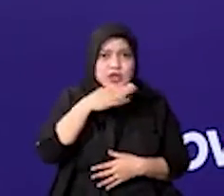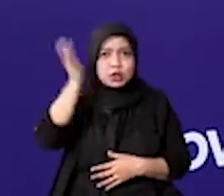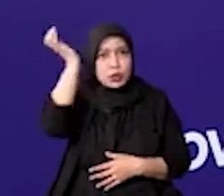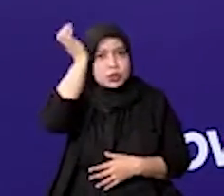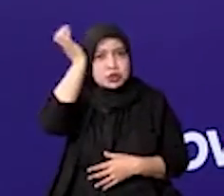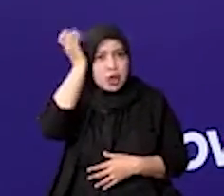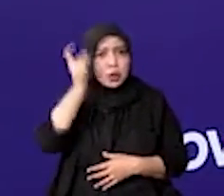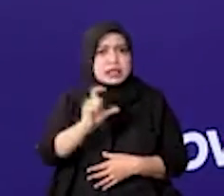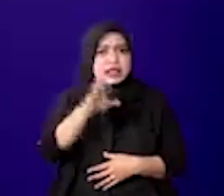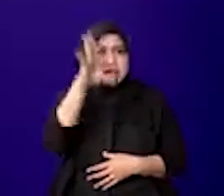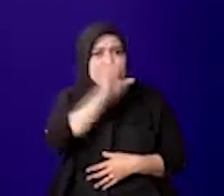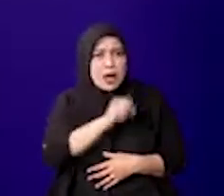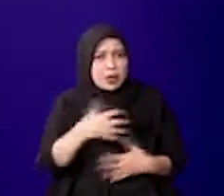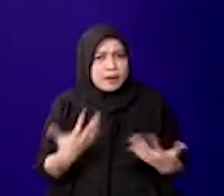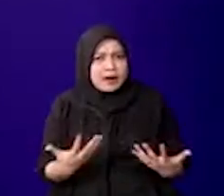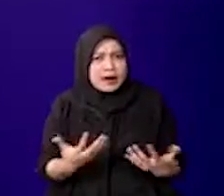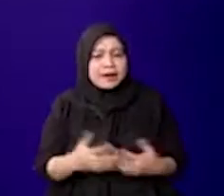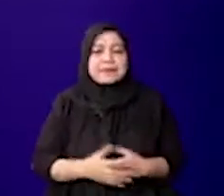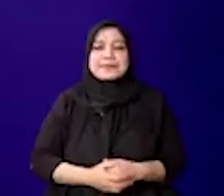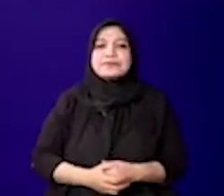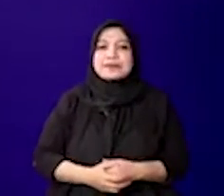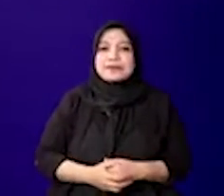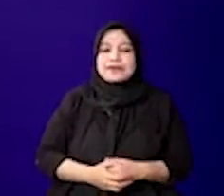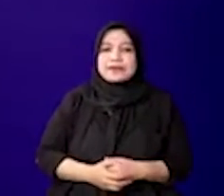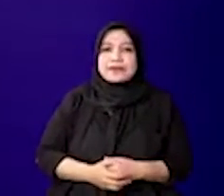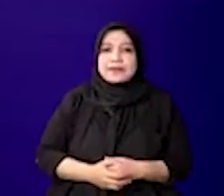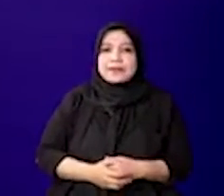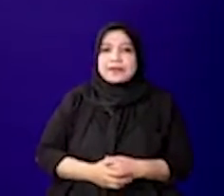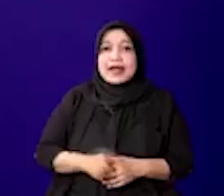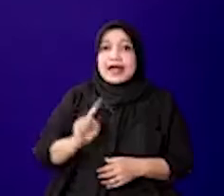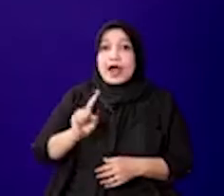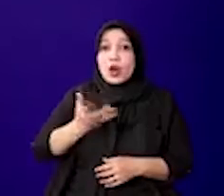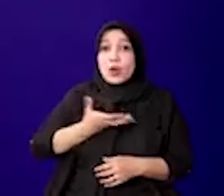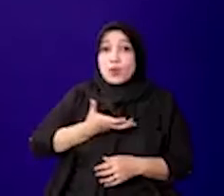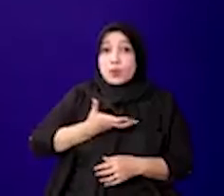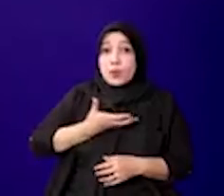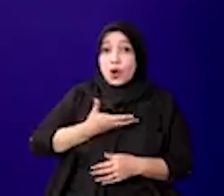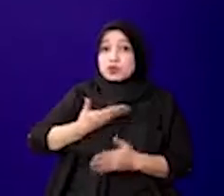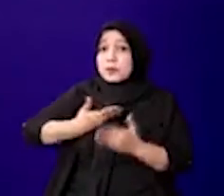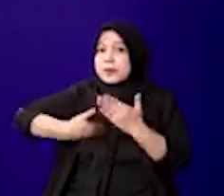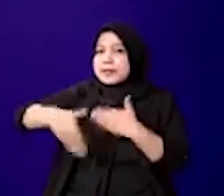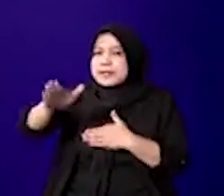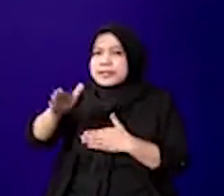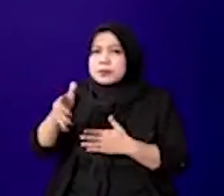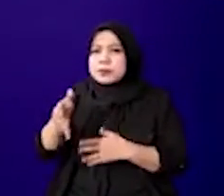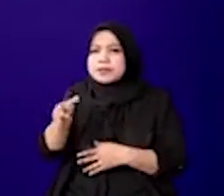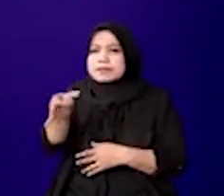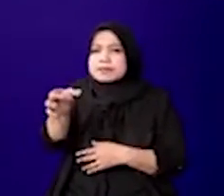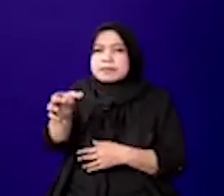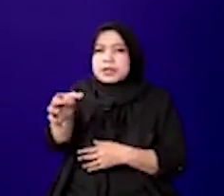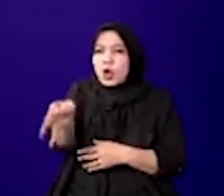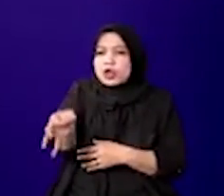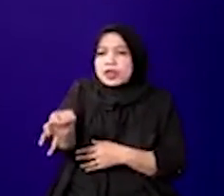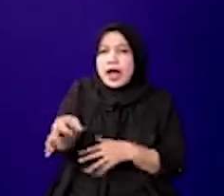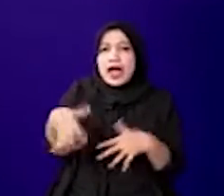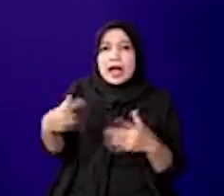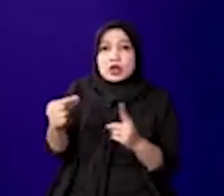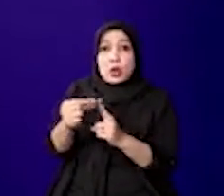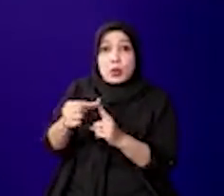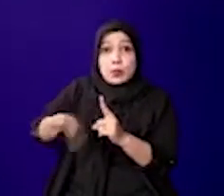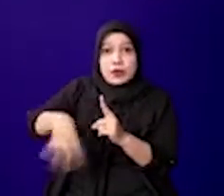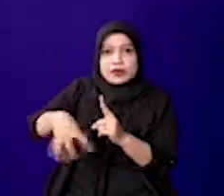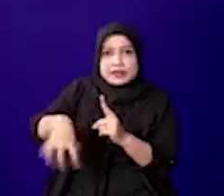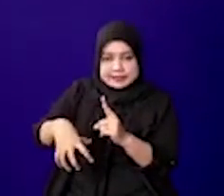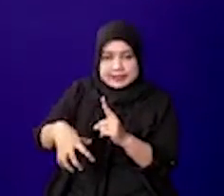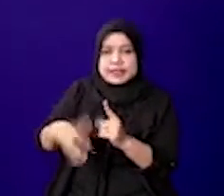kita mau pergi ke sesuatu ee tempat begitu ke ke provinsi kita akan datangin satkes atau ke pusat informasi